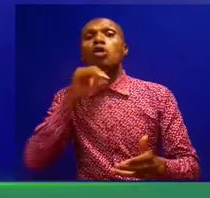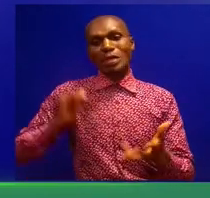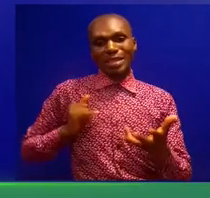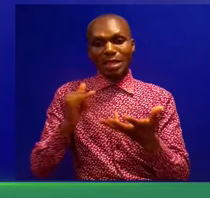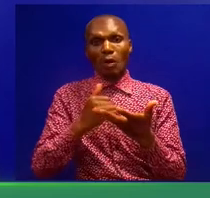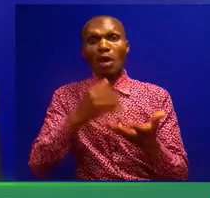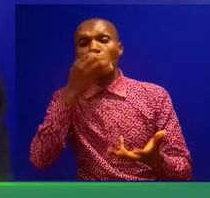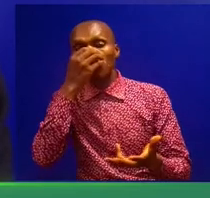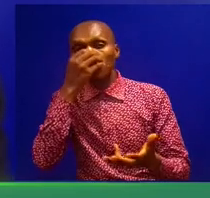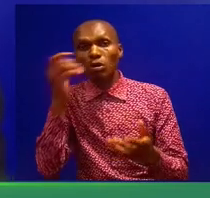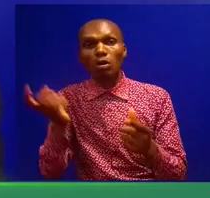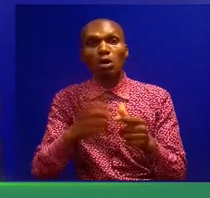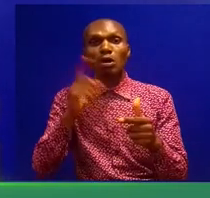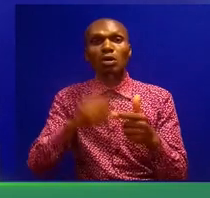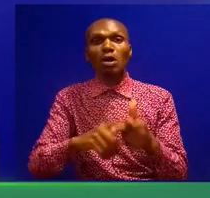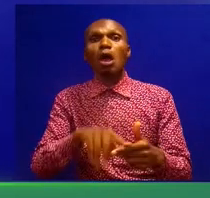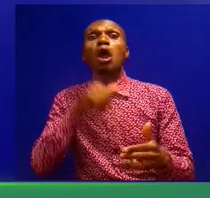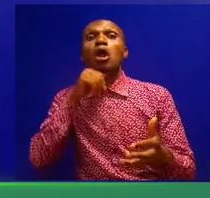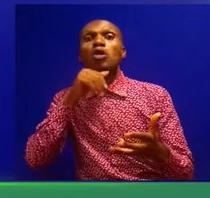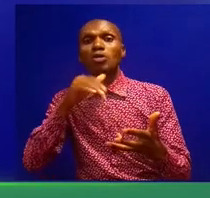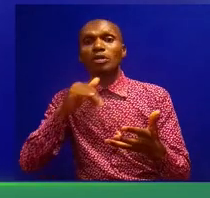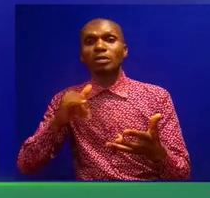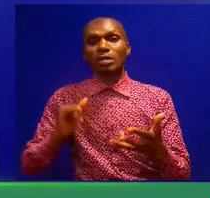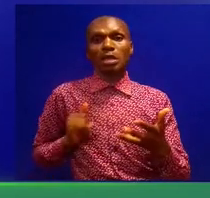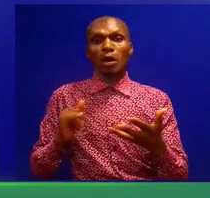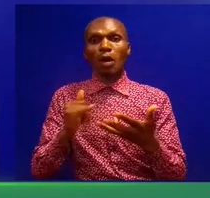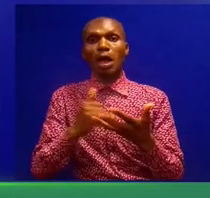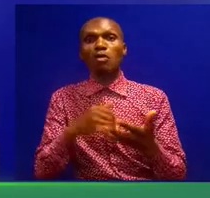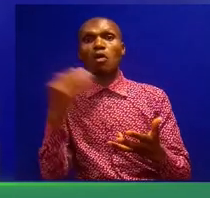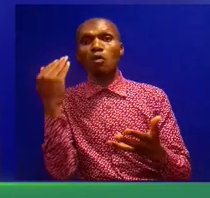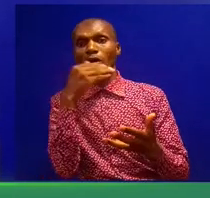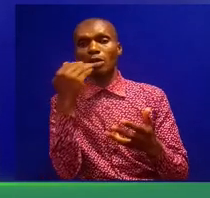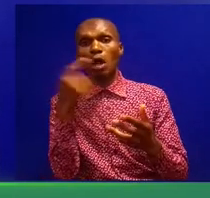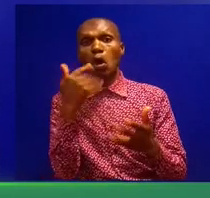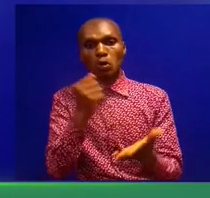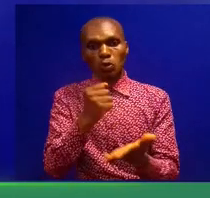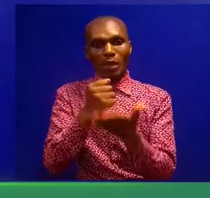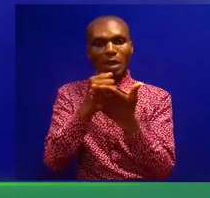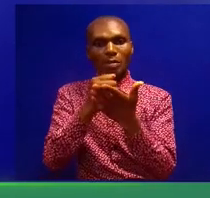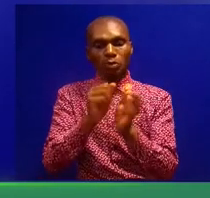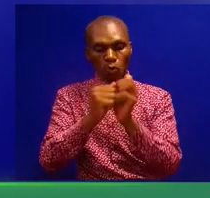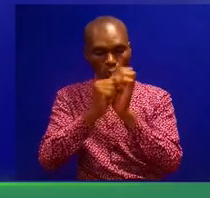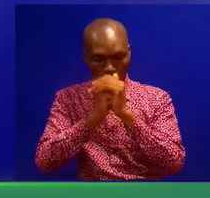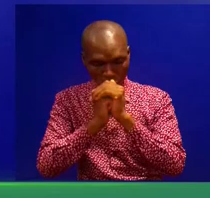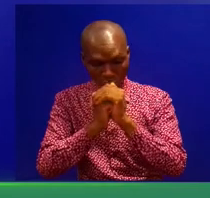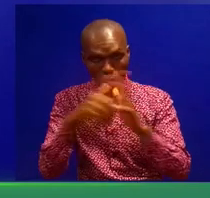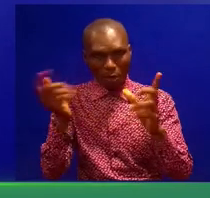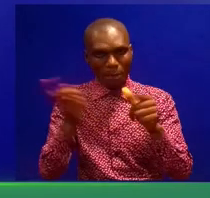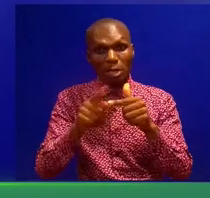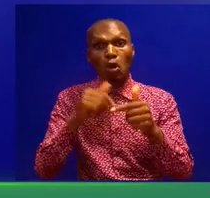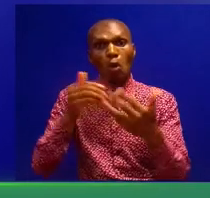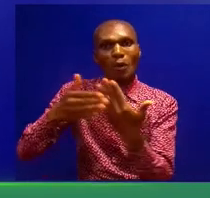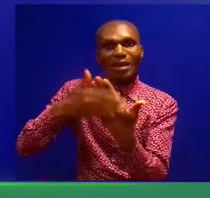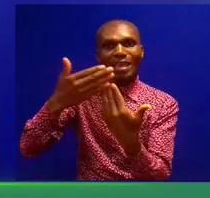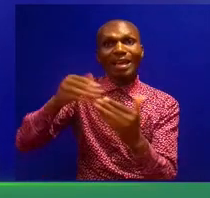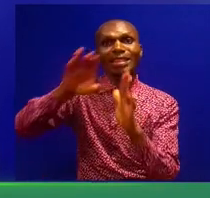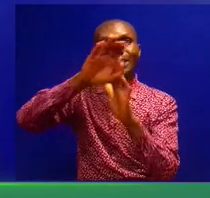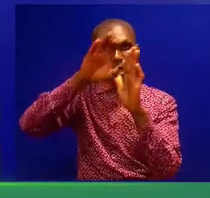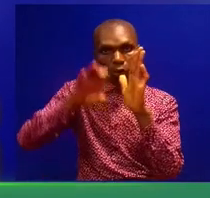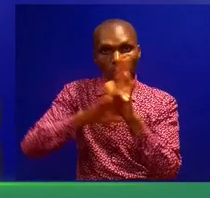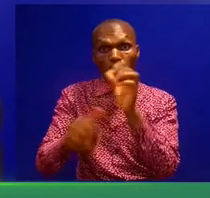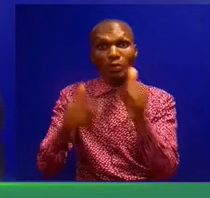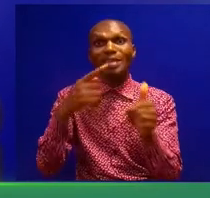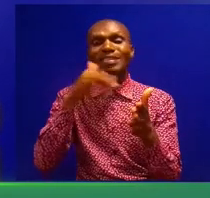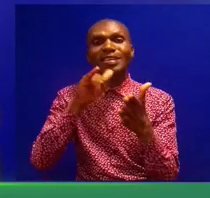wose Dorcas Gashawa wose William Ruto ora tokonye to sasime byara kinoli okorende constitution edia